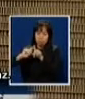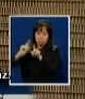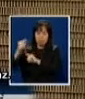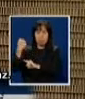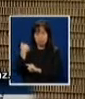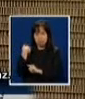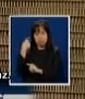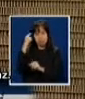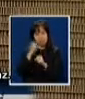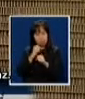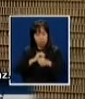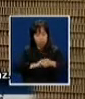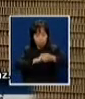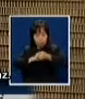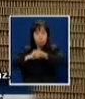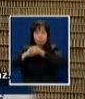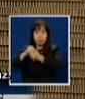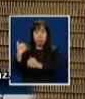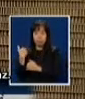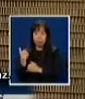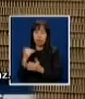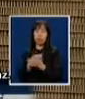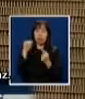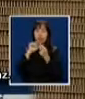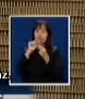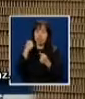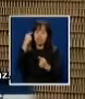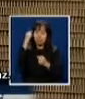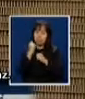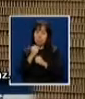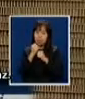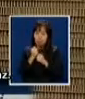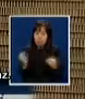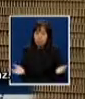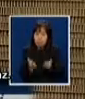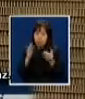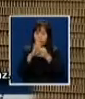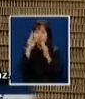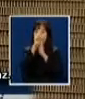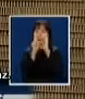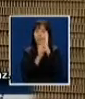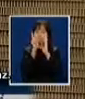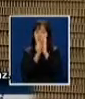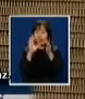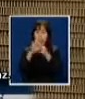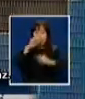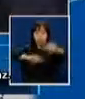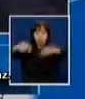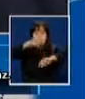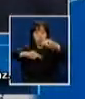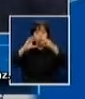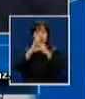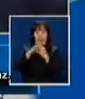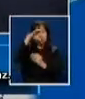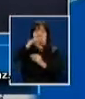ซึ่งทำงานด้วยกันมาก่อนหน้านี้นะครับก็คือการพยายามที่จะผลักดันในเรื่องของกฎหมายการคุ้มครองวิชาชีพสื่อก็ดี